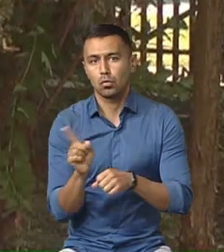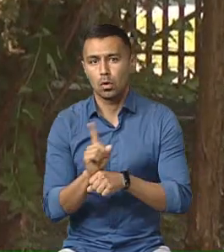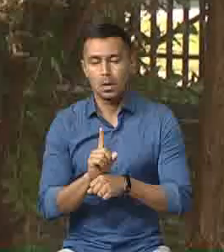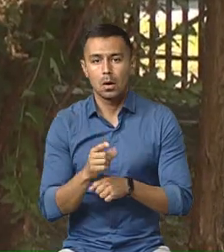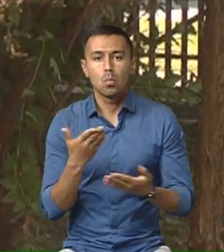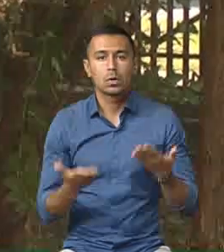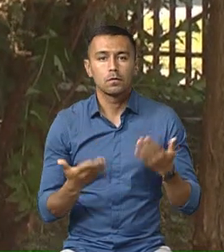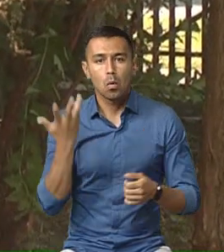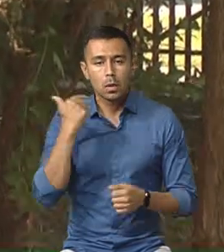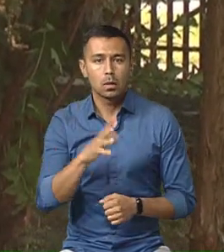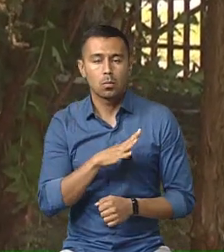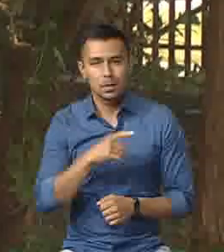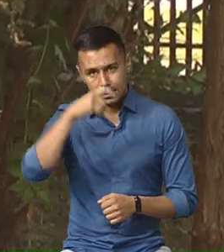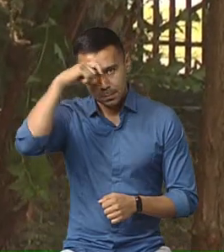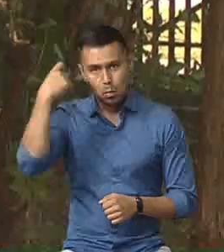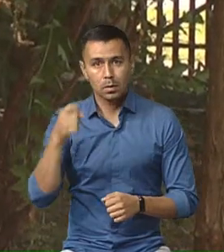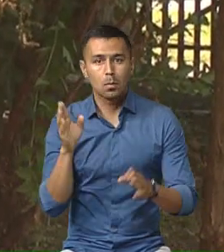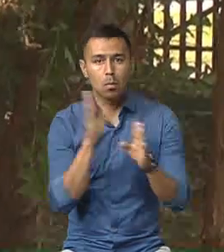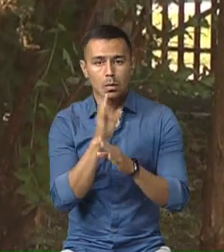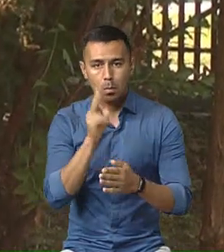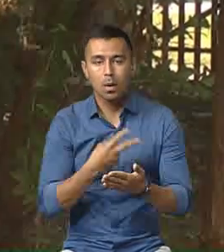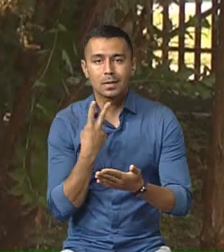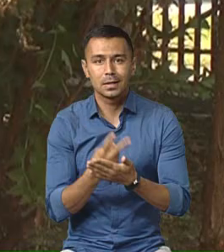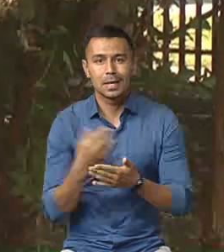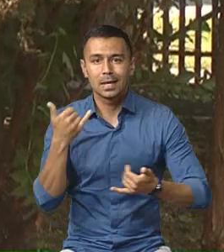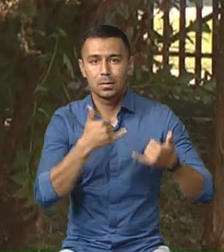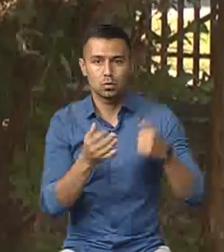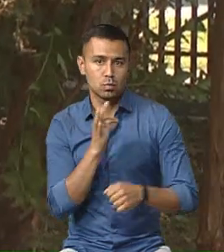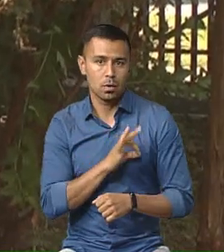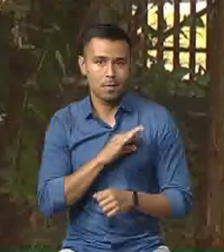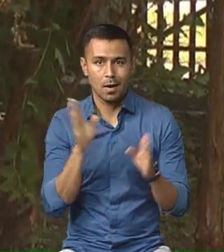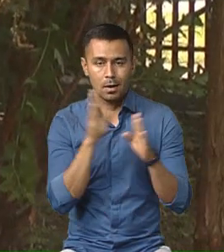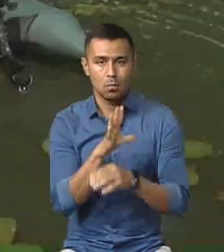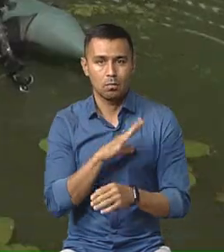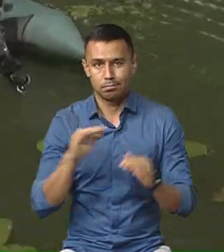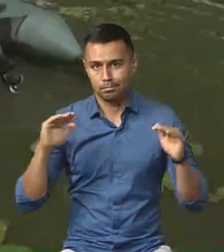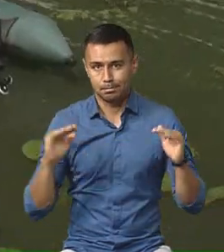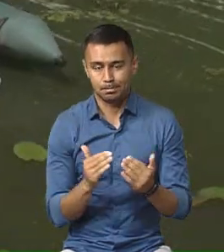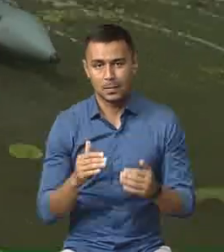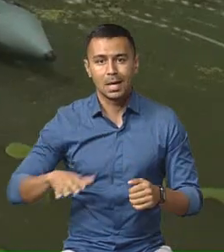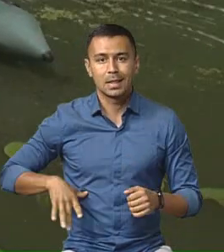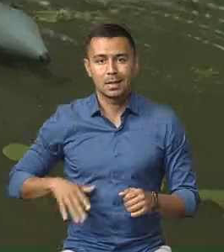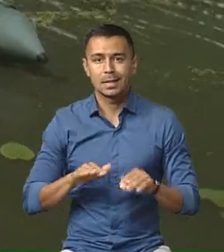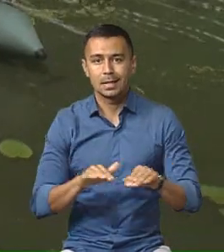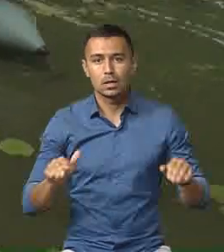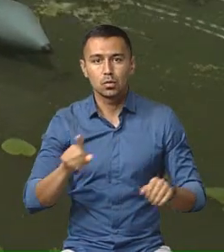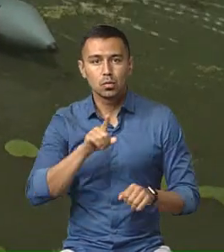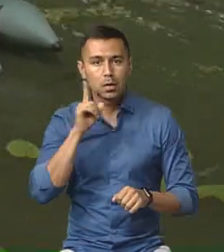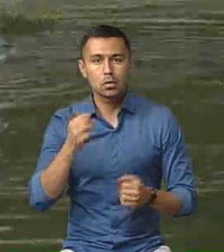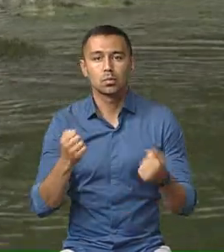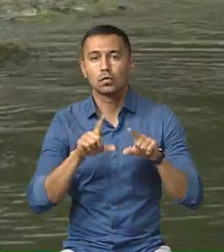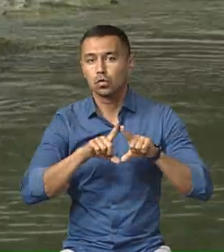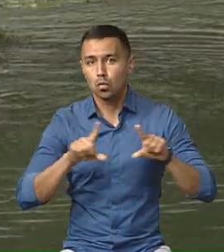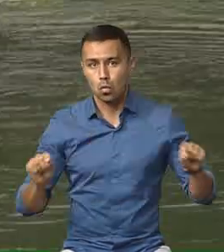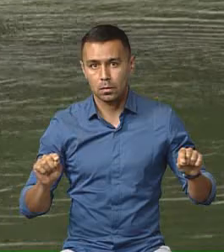Можливо, коли була спекотна погода, показник хімічного споживання кисню був менший. Тренер дитячо-юнацької спортивної школи